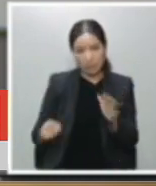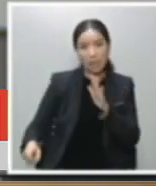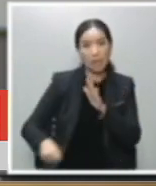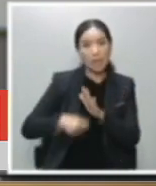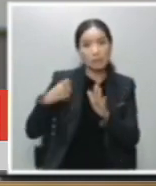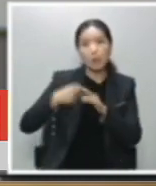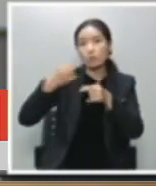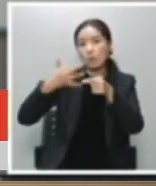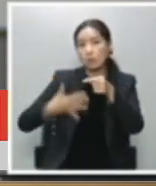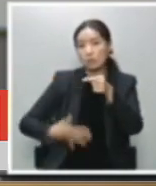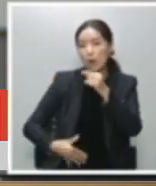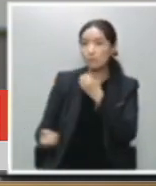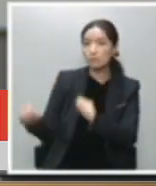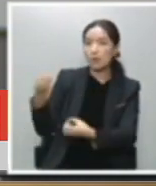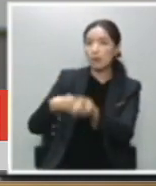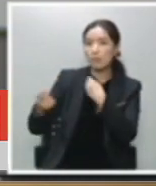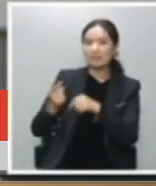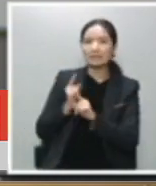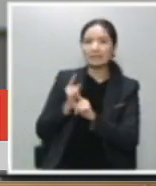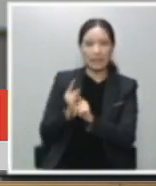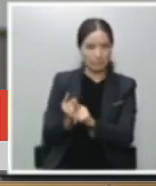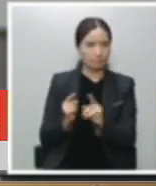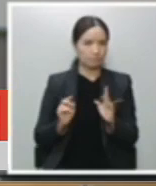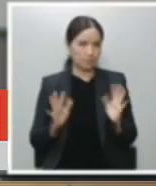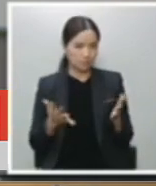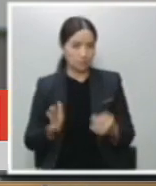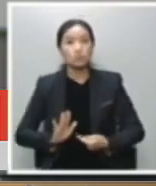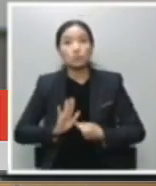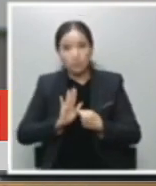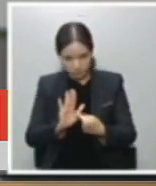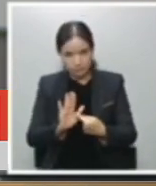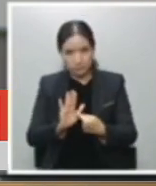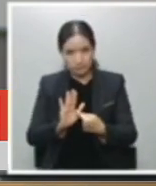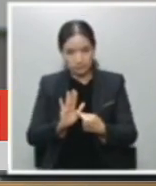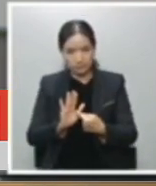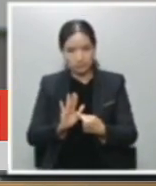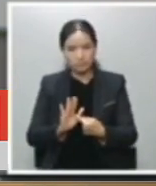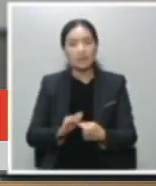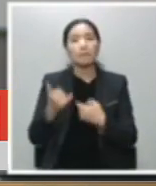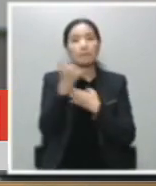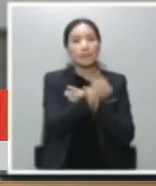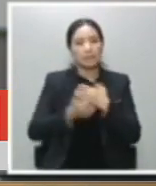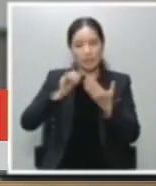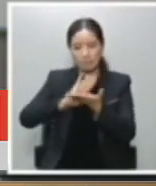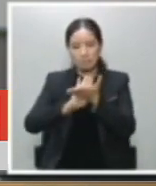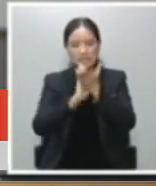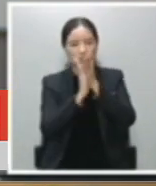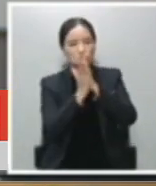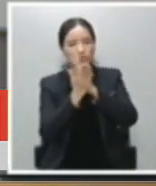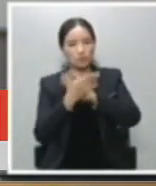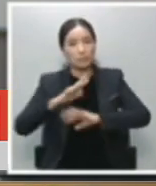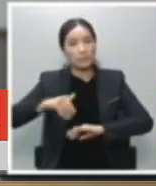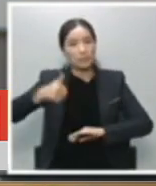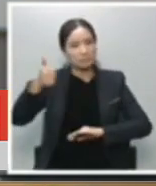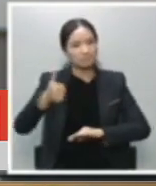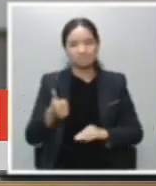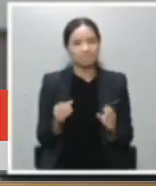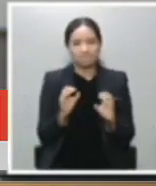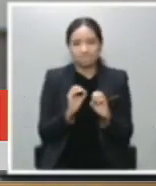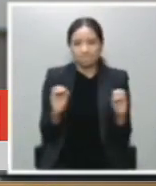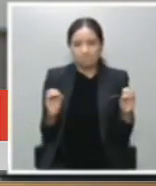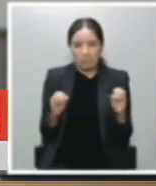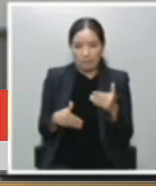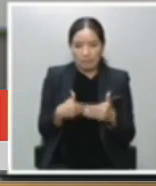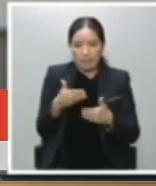างในการปฏิวัติรัฐประหารเลยเช่นการปฏิรูปประเทศไม่มีความคืบหน้าใดๆเล